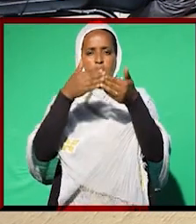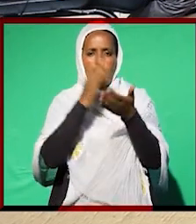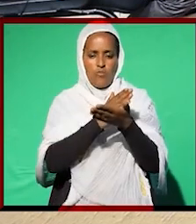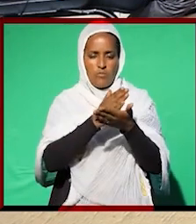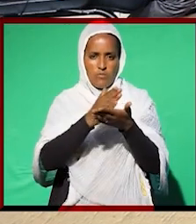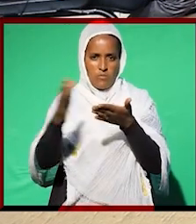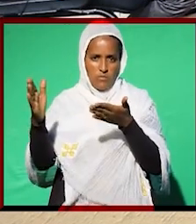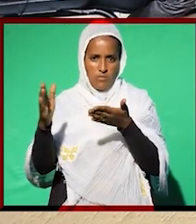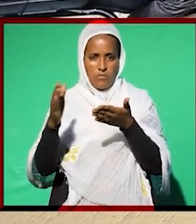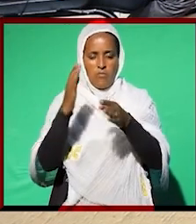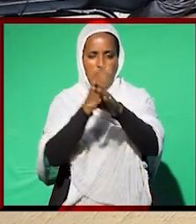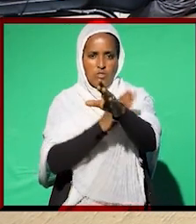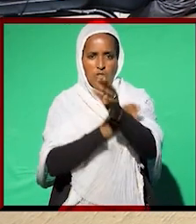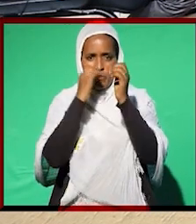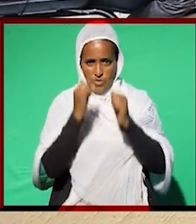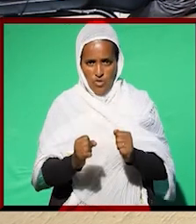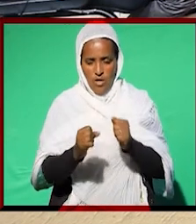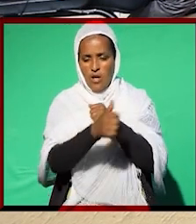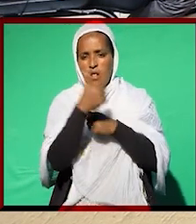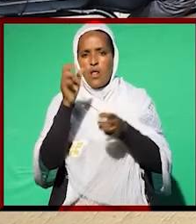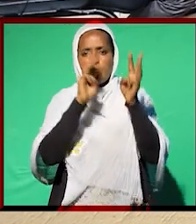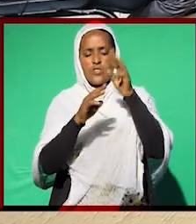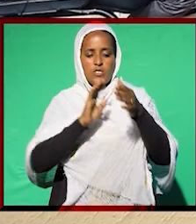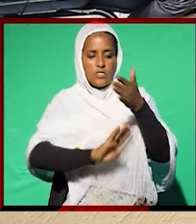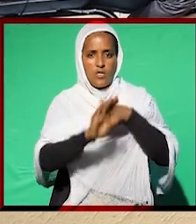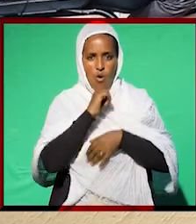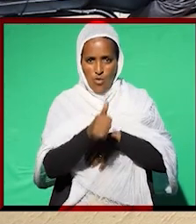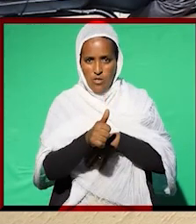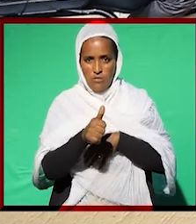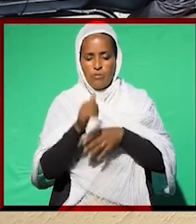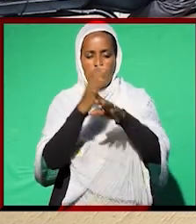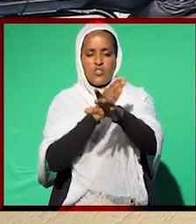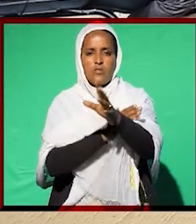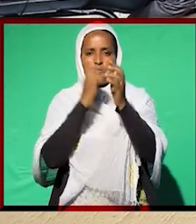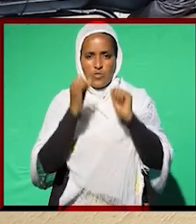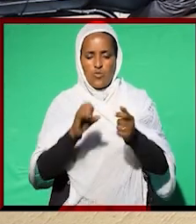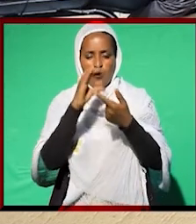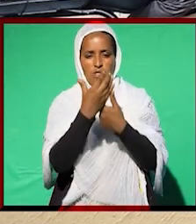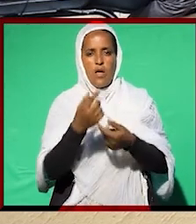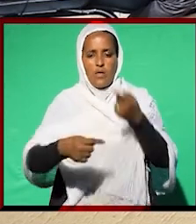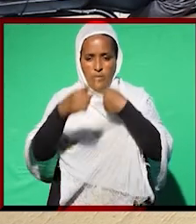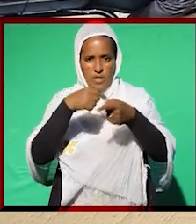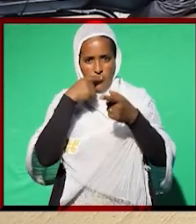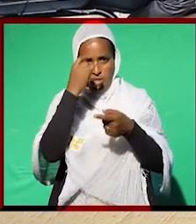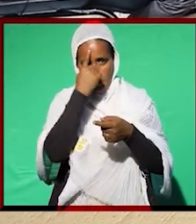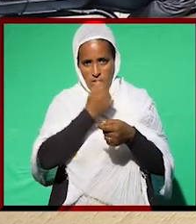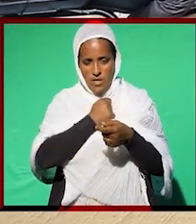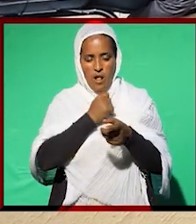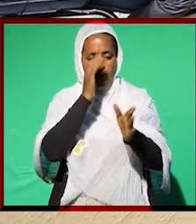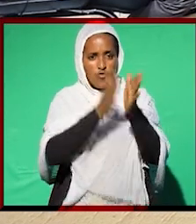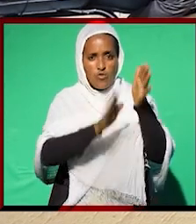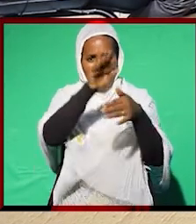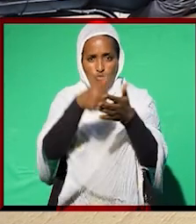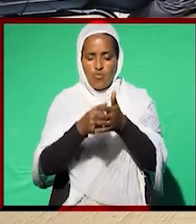ችግሩን በቀላሉ ማስተካከል የሚቻልበት ሌላም ችግር ሳይወልድ ማለት ነው ማስተካከል የሚቻልበት ሁኔታ ይፈጠራል የሚል እምነት